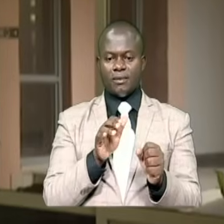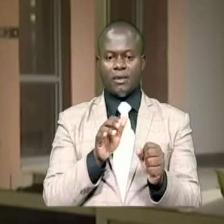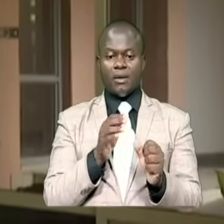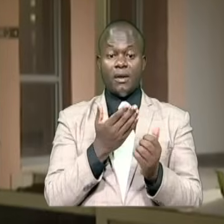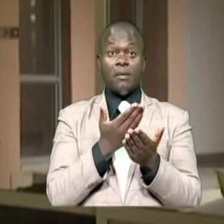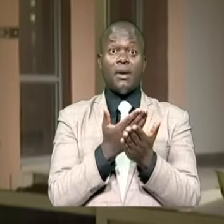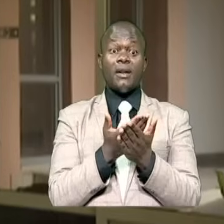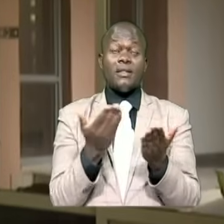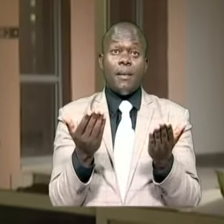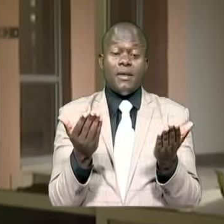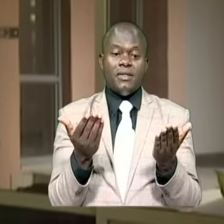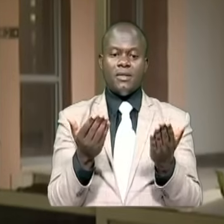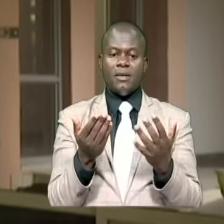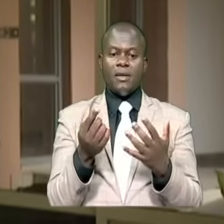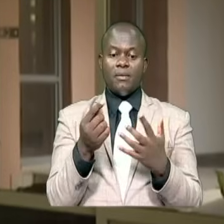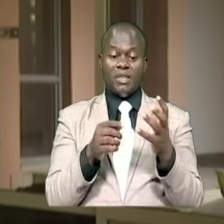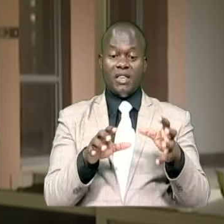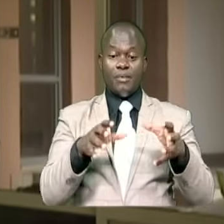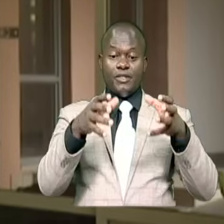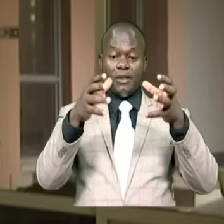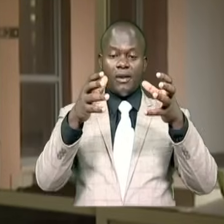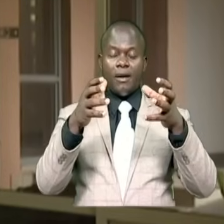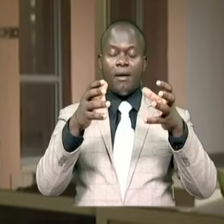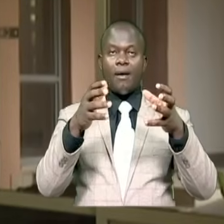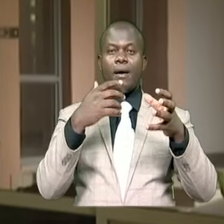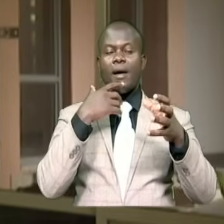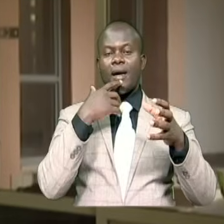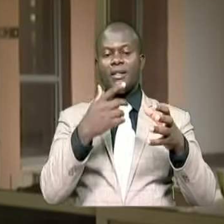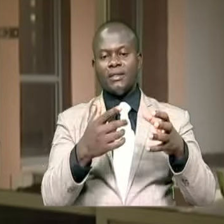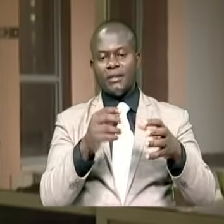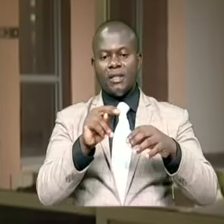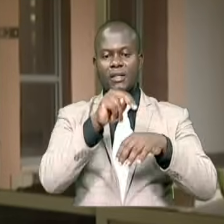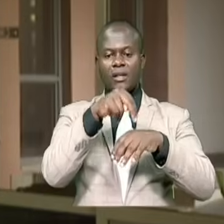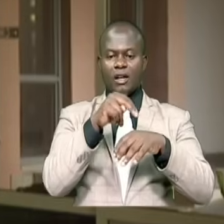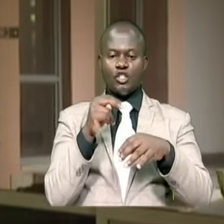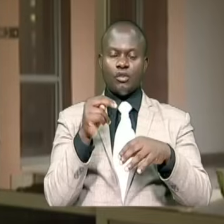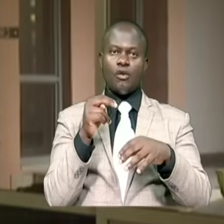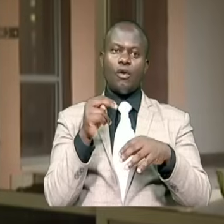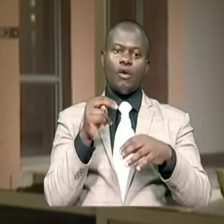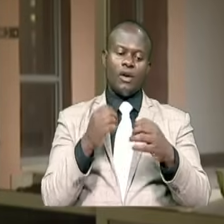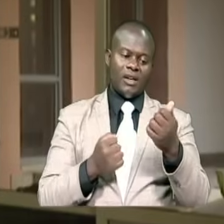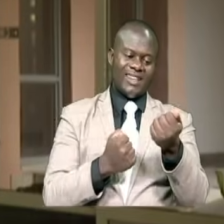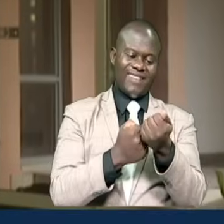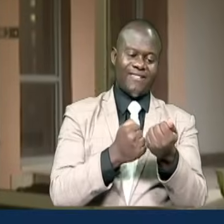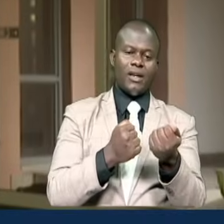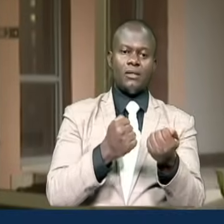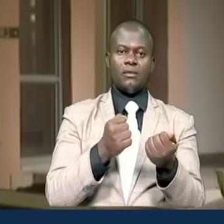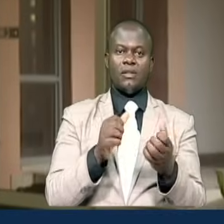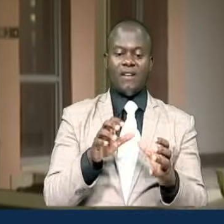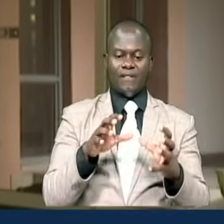ko biriya bigega ari the national recovery fund leta